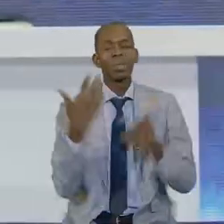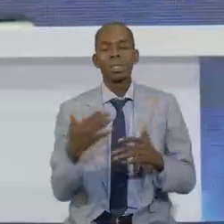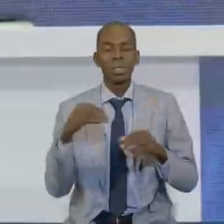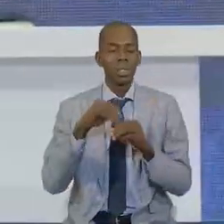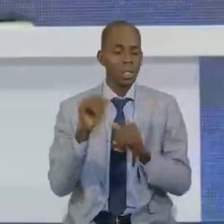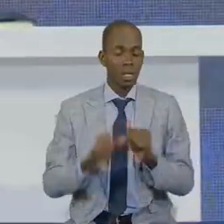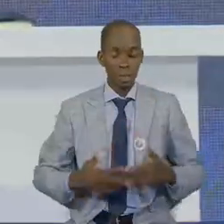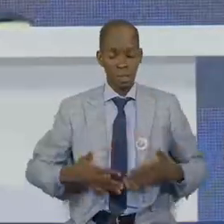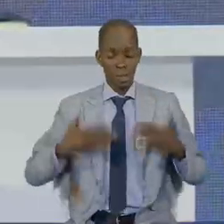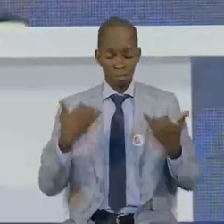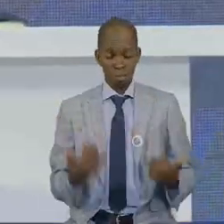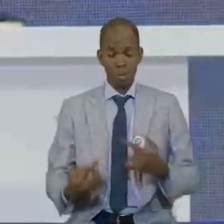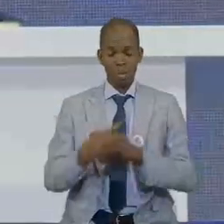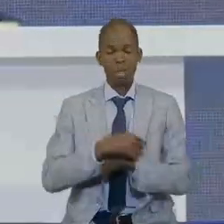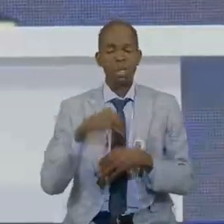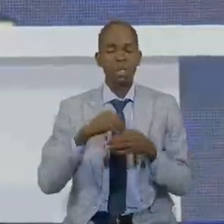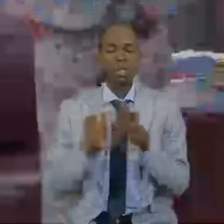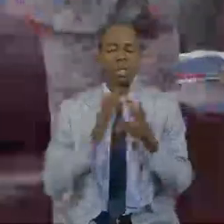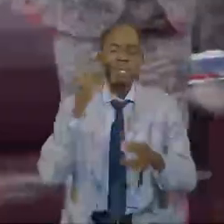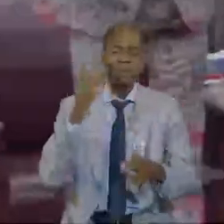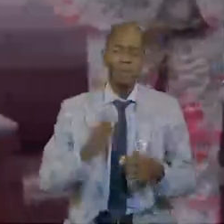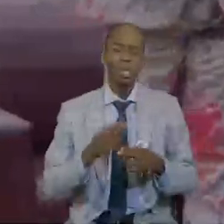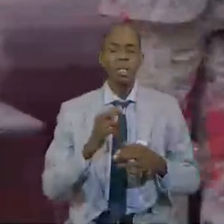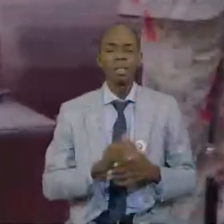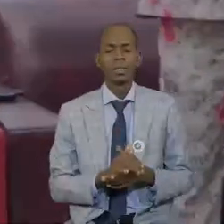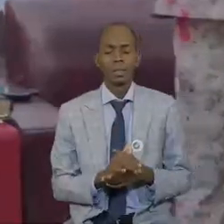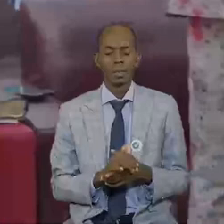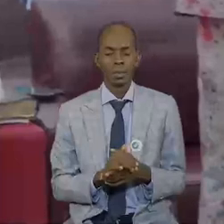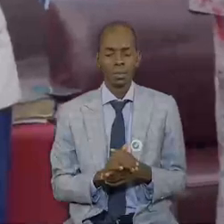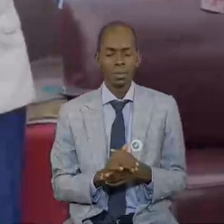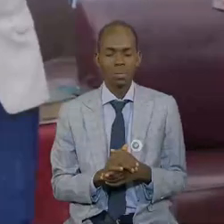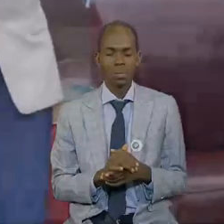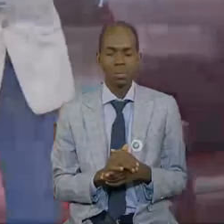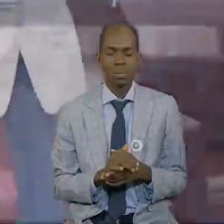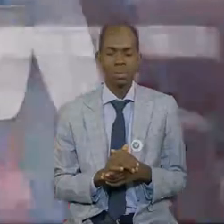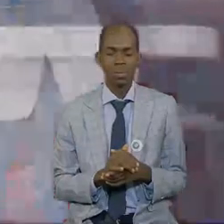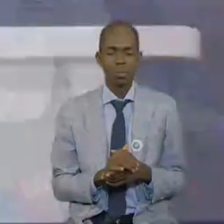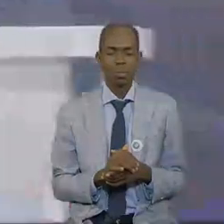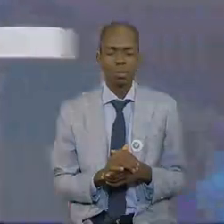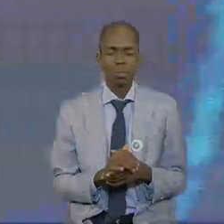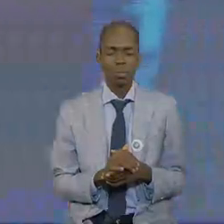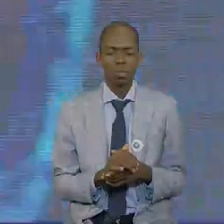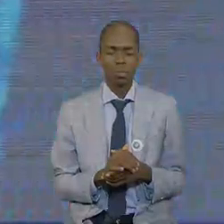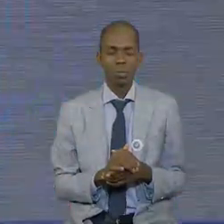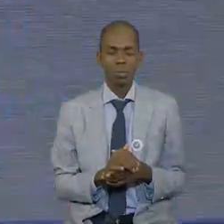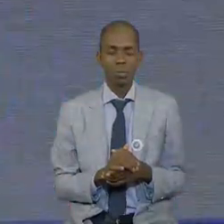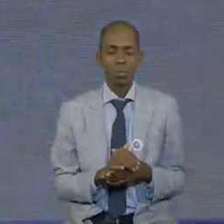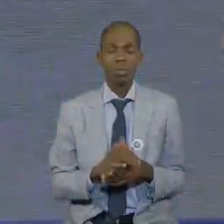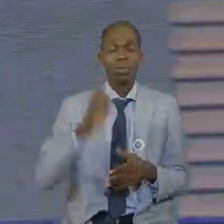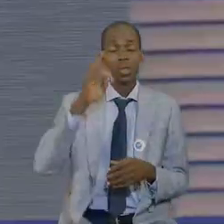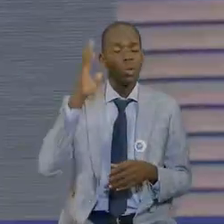even today, in Jesus' name. Et tu feras de grandes choses dans chaque vie, même en ce jour, au nom de Jésus.